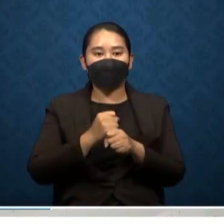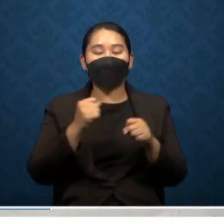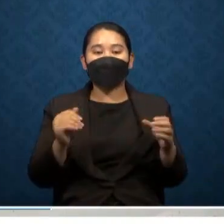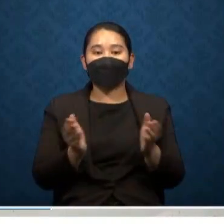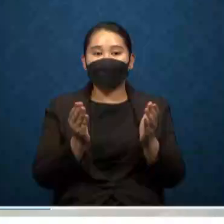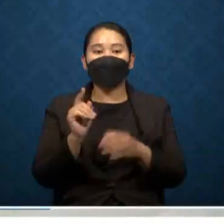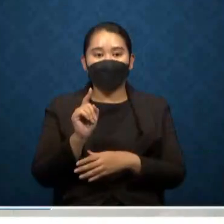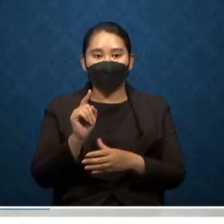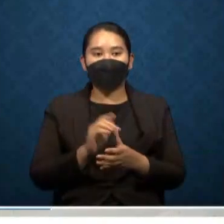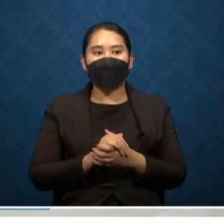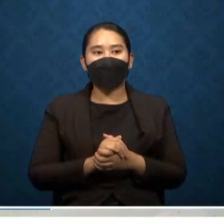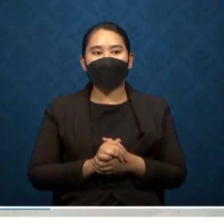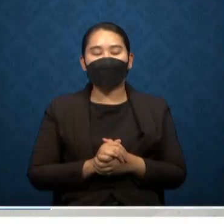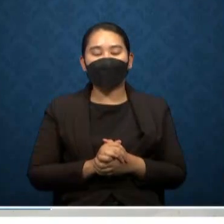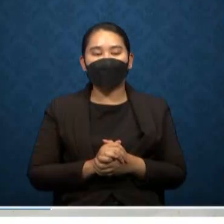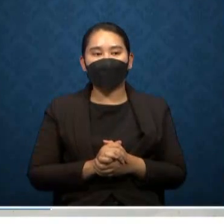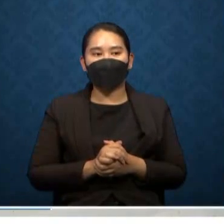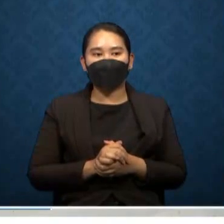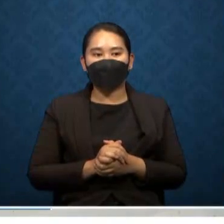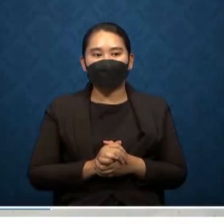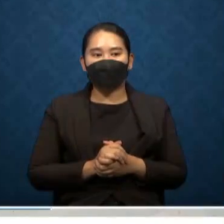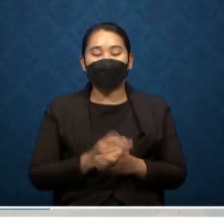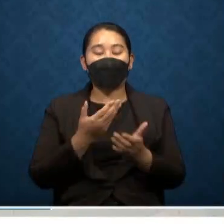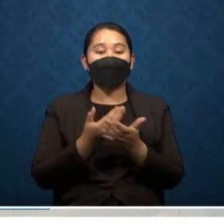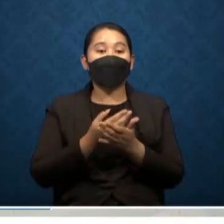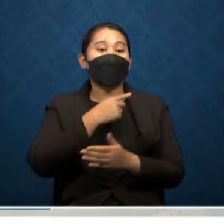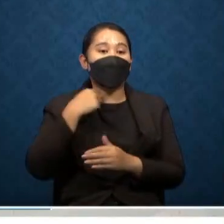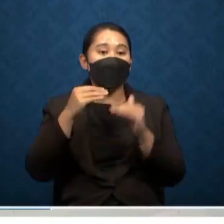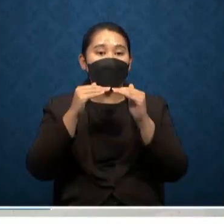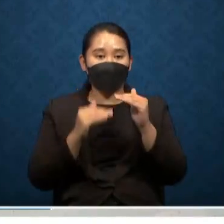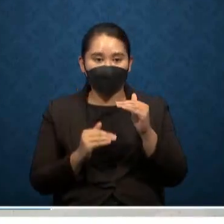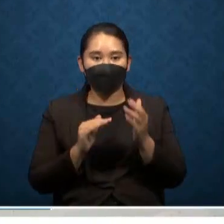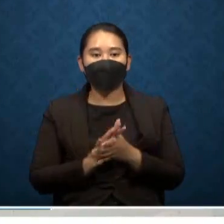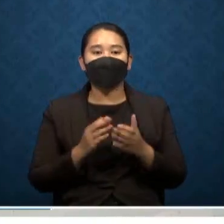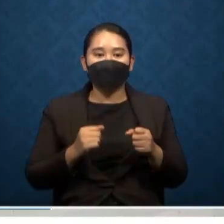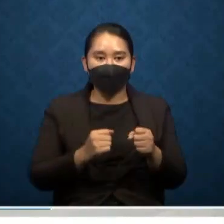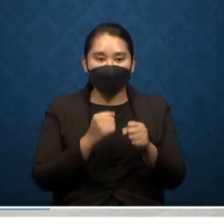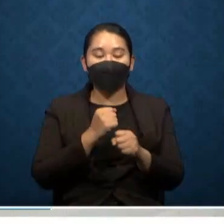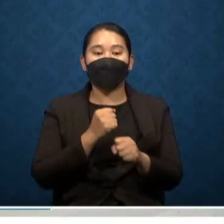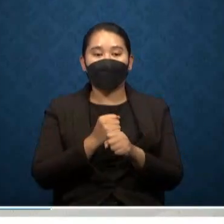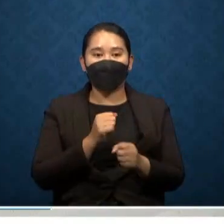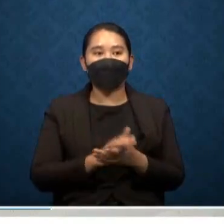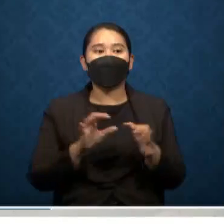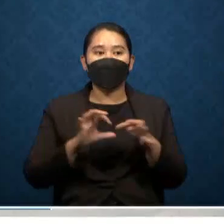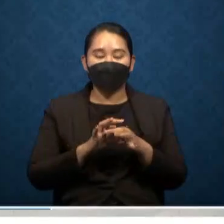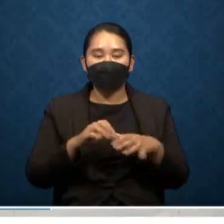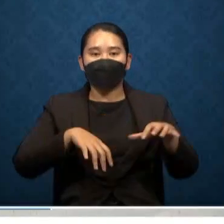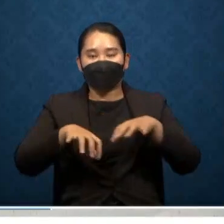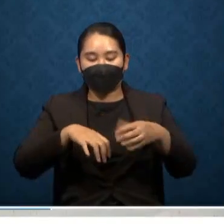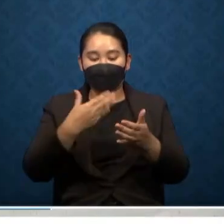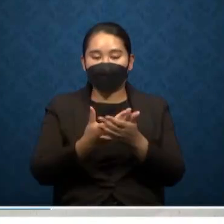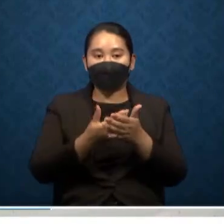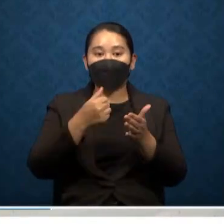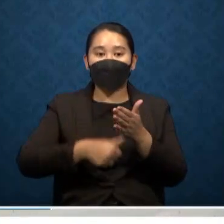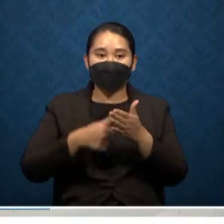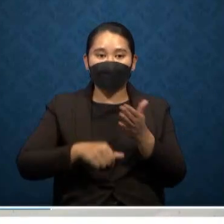คือว่าในเรื่องของการลดขนาดของการขาดดุลลงไปนะครับซึ่งก็จะไปเกี่ยวข้องกับในเรื่องของประสิทธิภาพการจัดเก็บรายได้กับใน